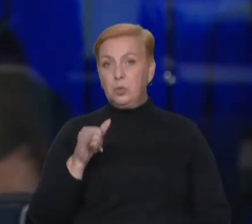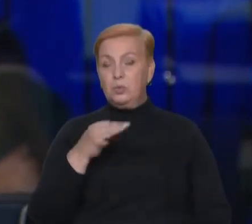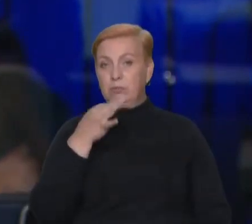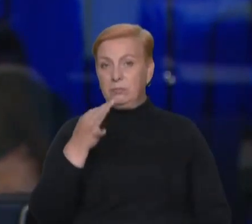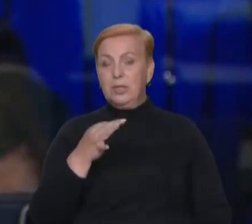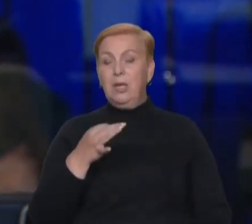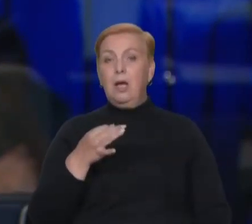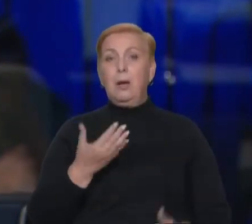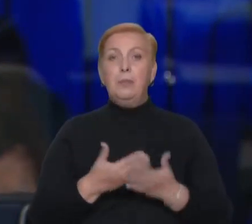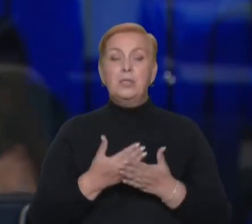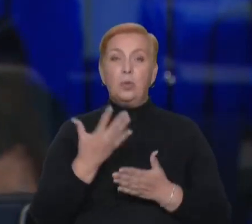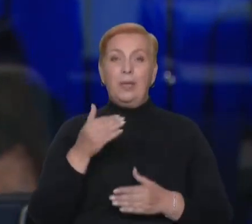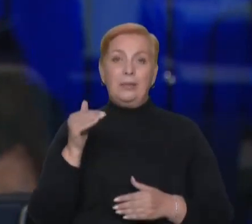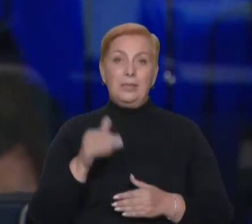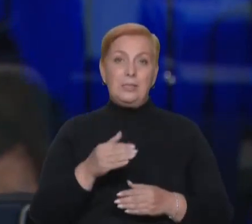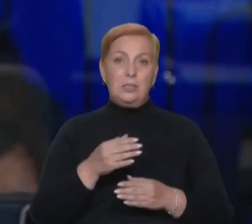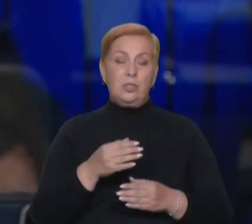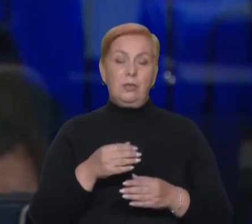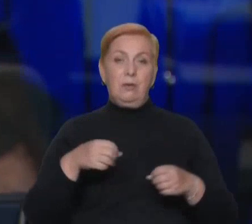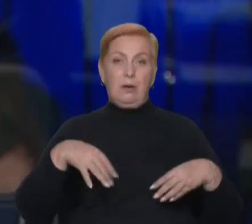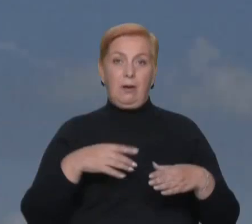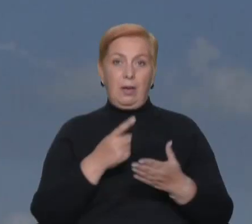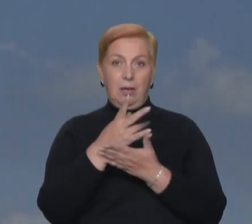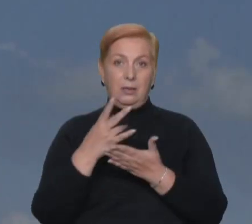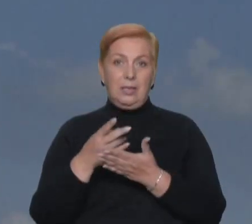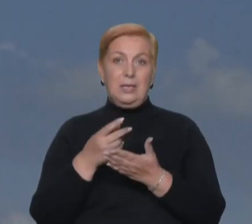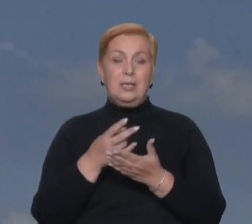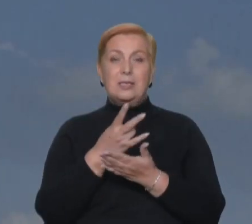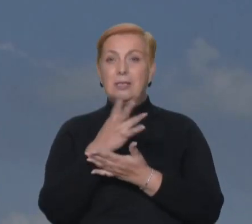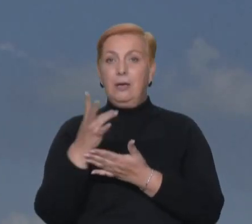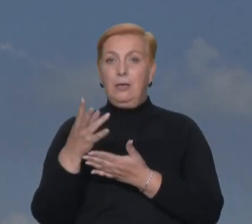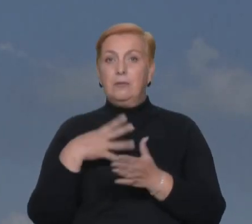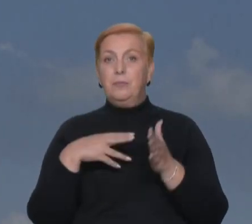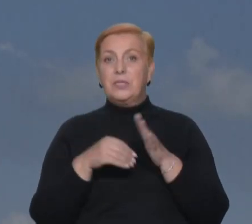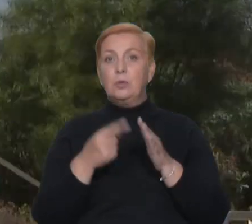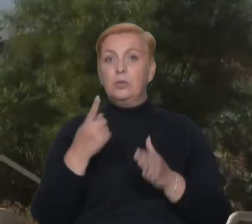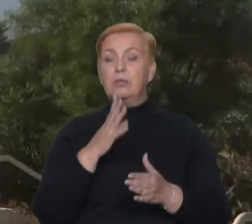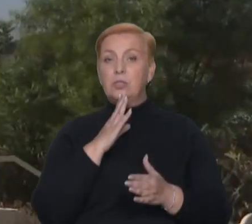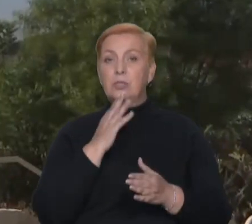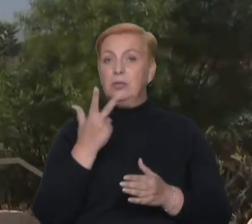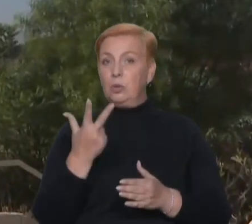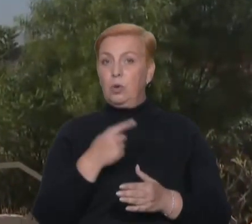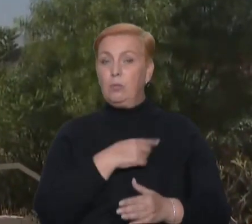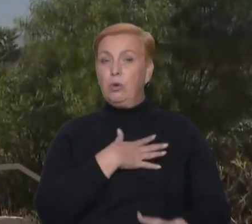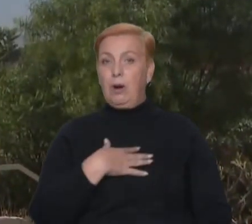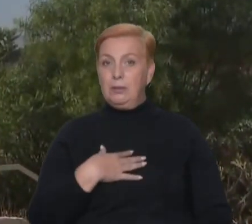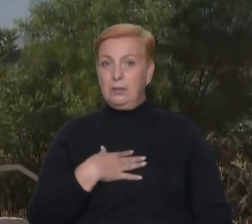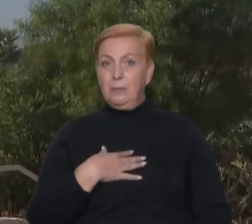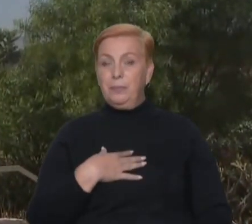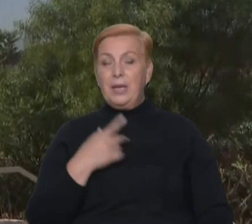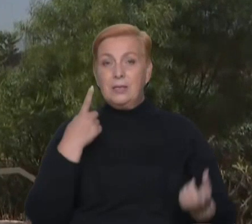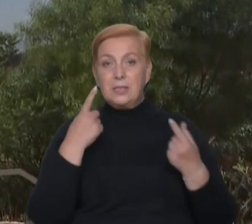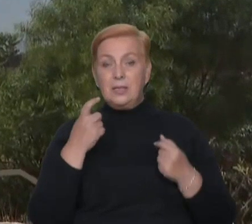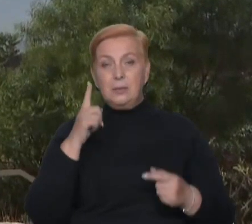близько 5 тисяч ракет та снарядів. Через ракетну атаку загинула одна жінка, щонайменше троє людей поранені. За